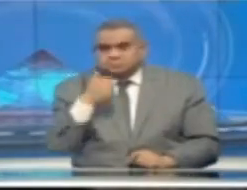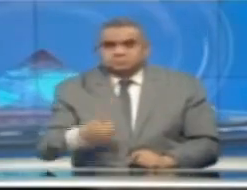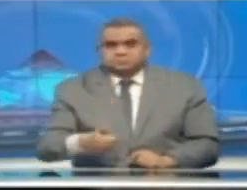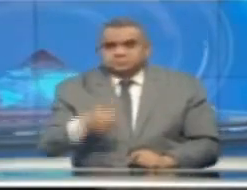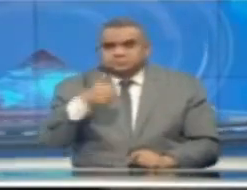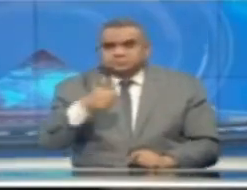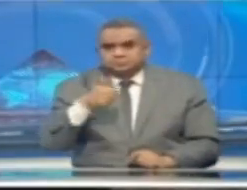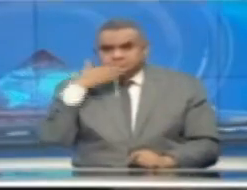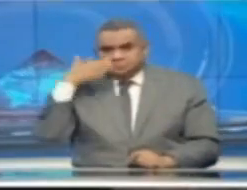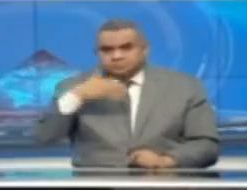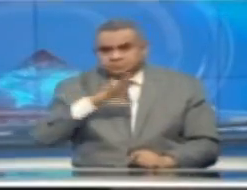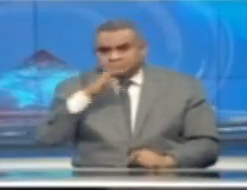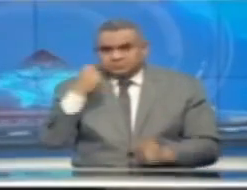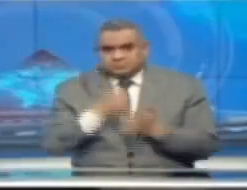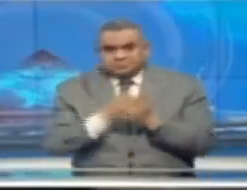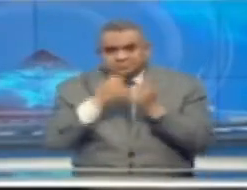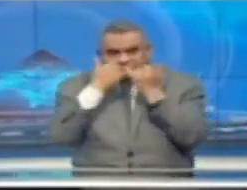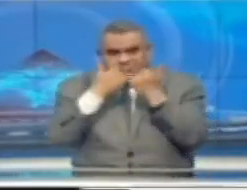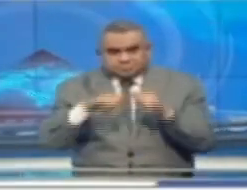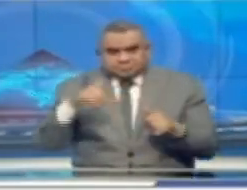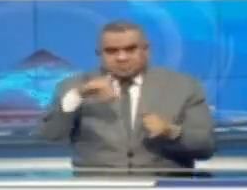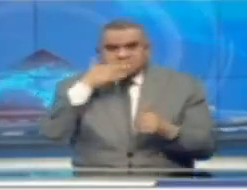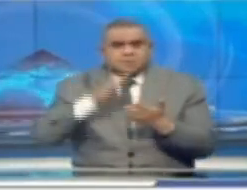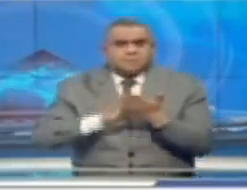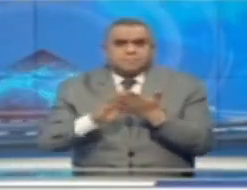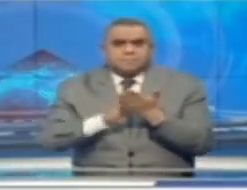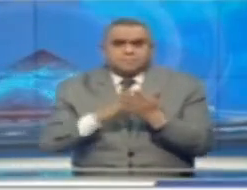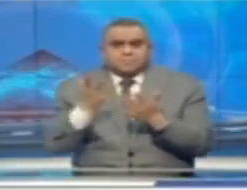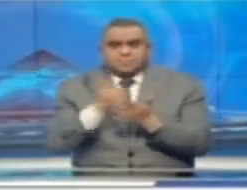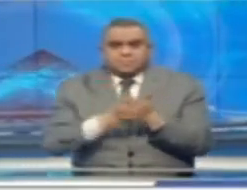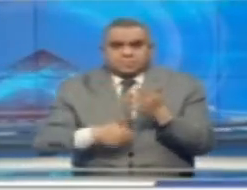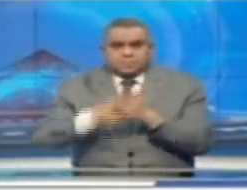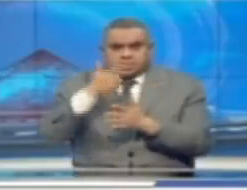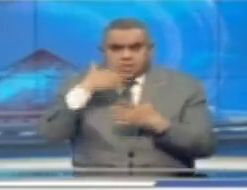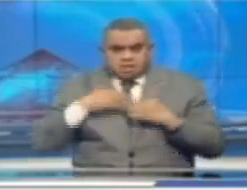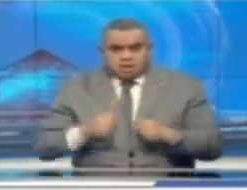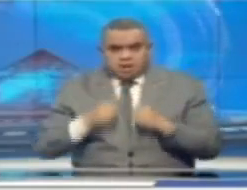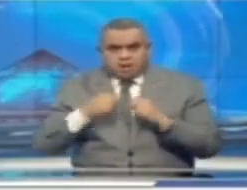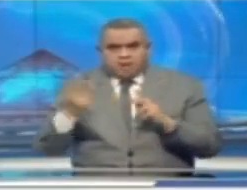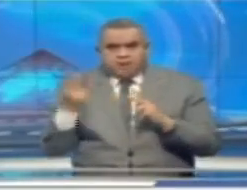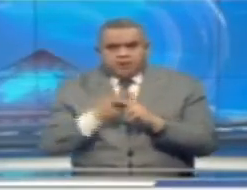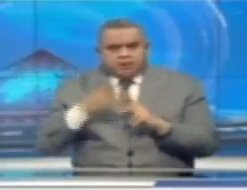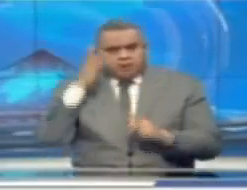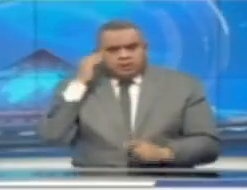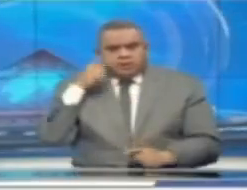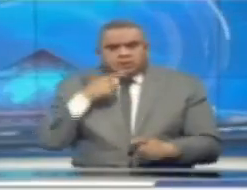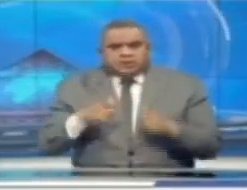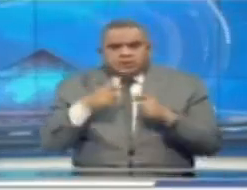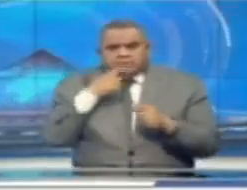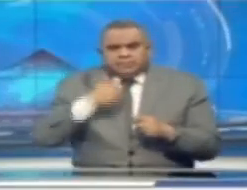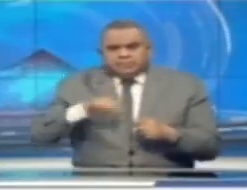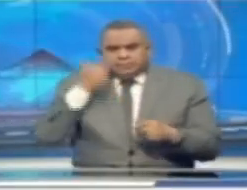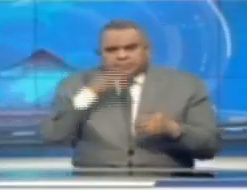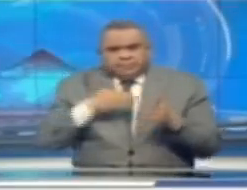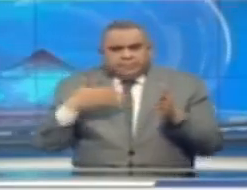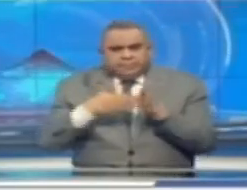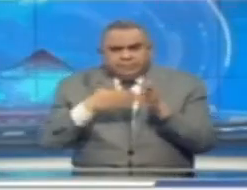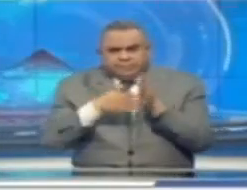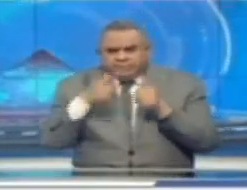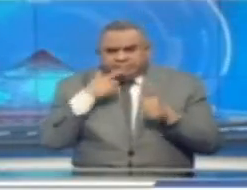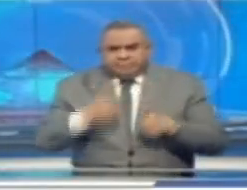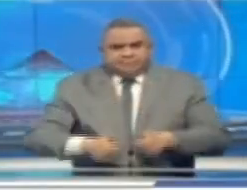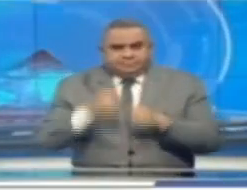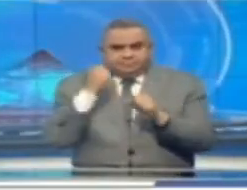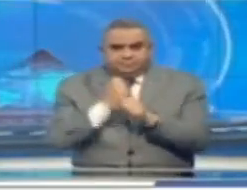حتى فيه عادم في المخبز لصحة المواطن وريحة العيش صحة العمال اللي شغالين في